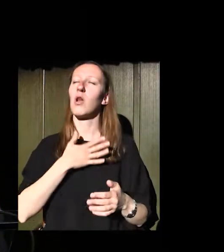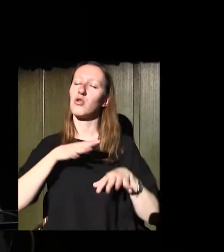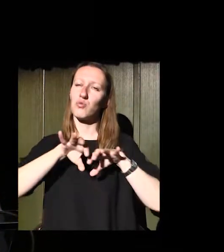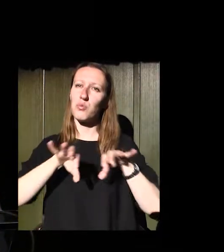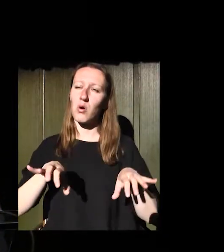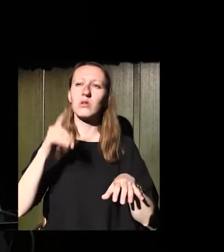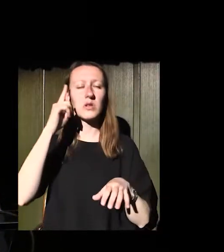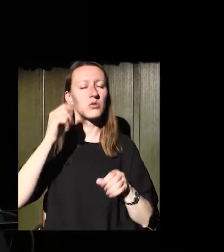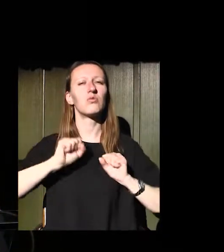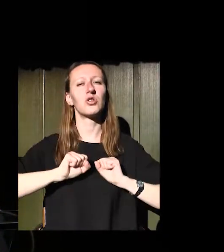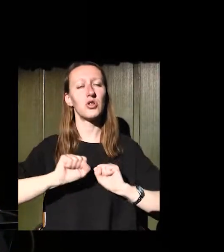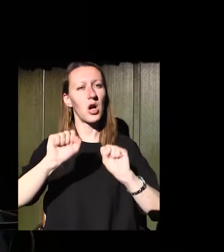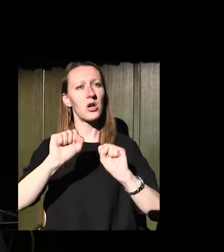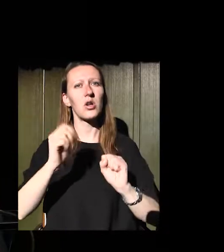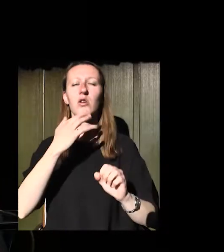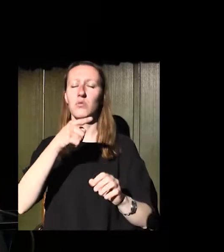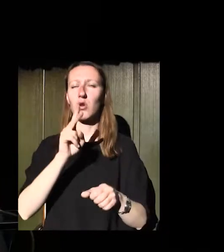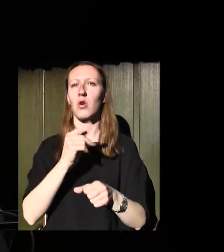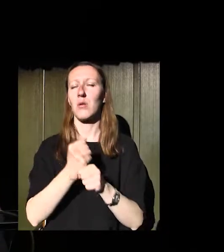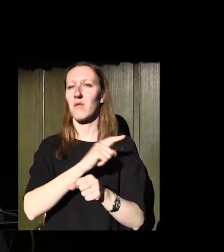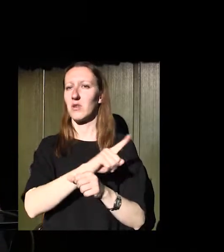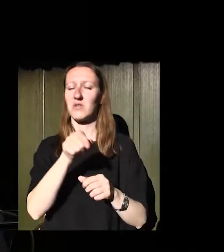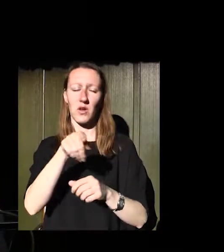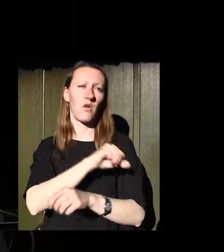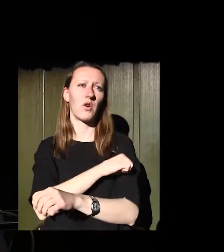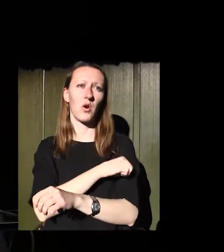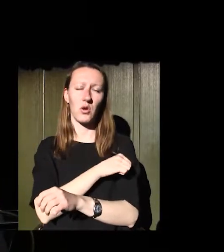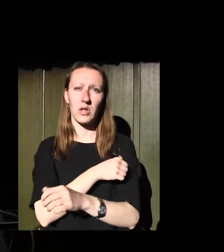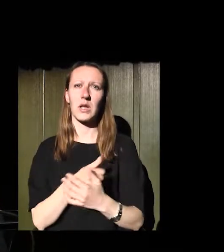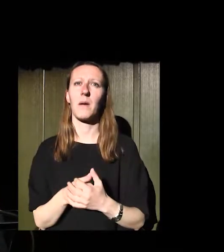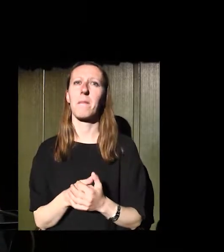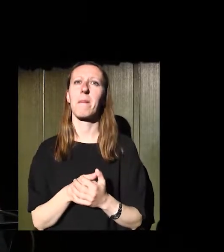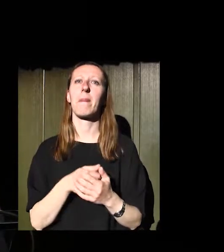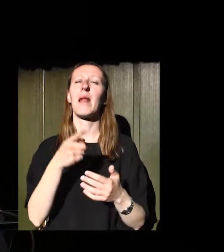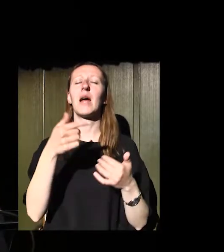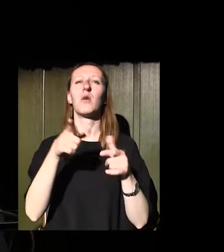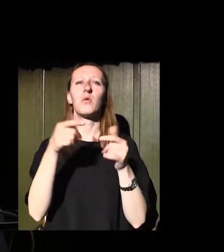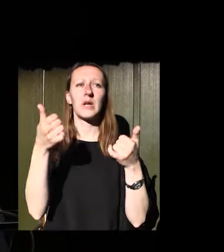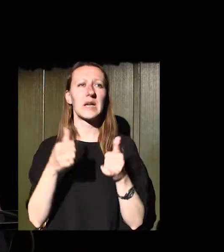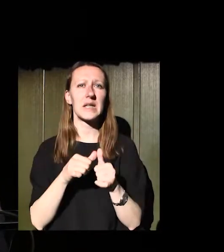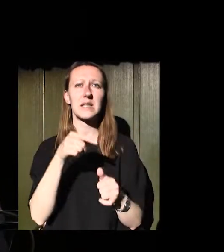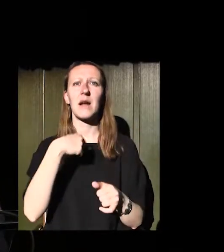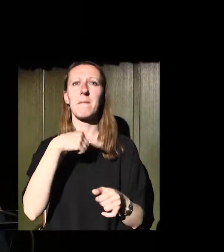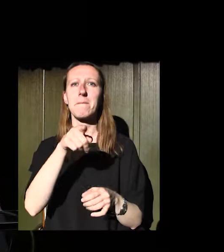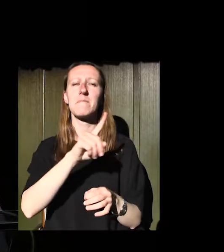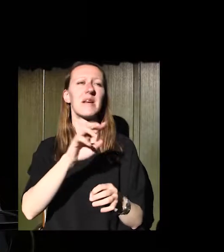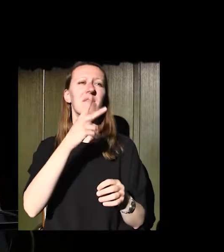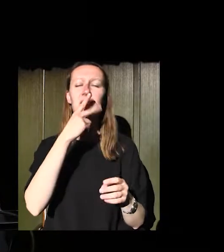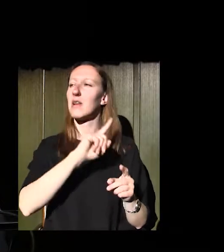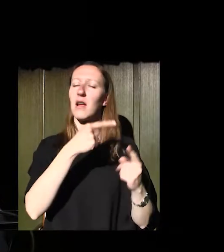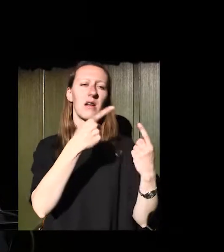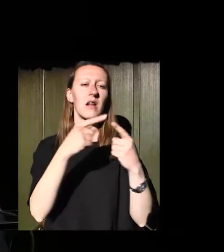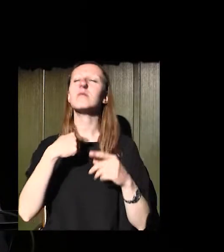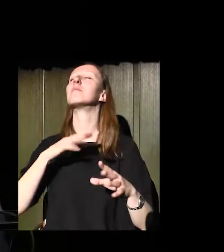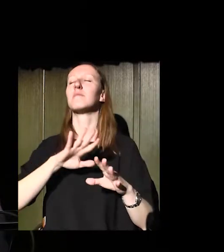našu posebnost znaćemo zaštititi kao što smo to činili i svih ovih godina. In Istria, non toleriamo la